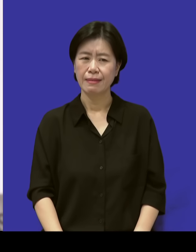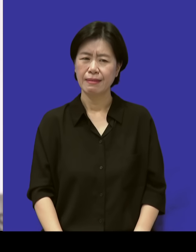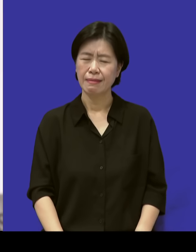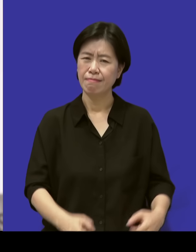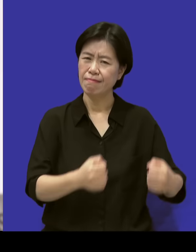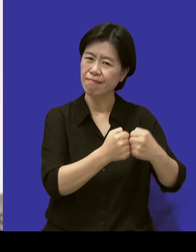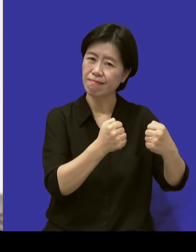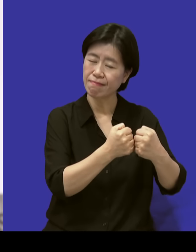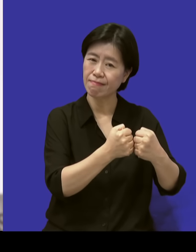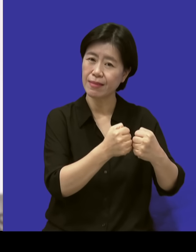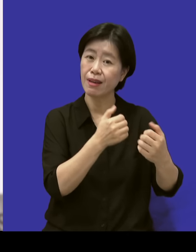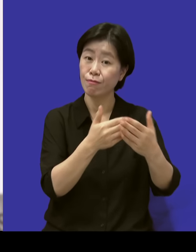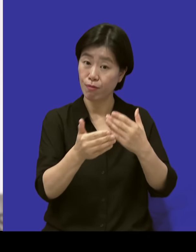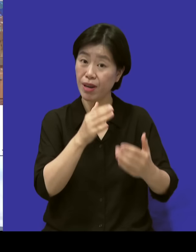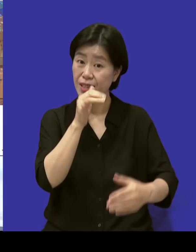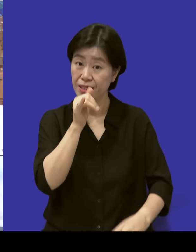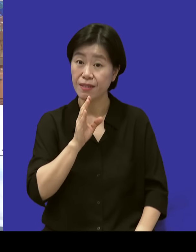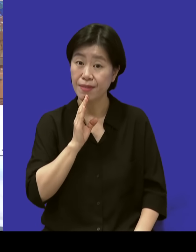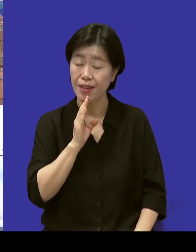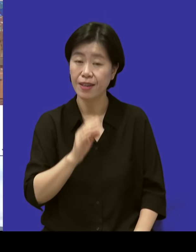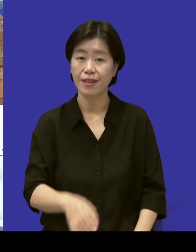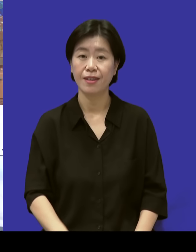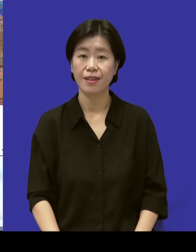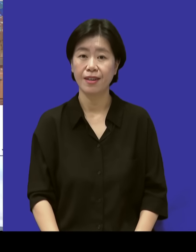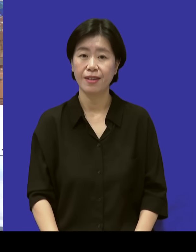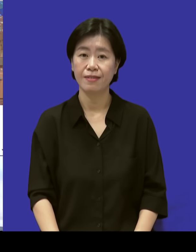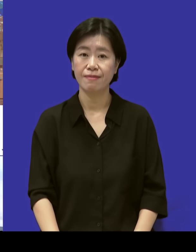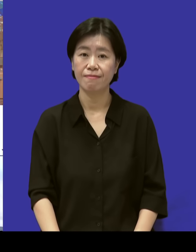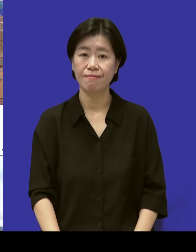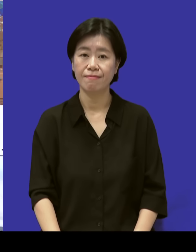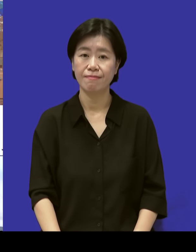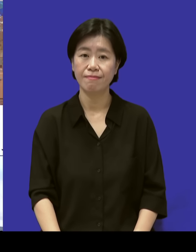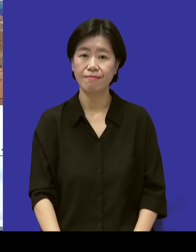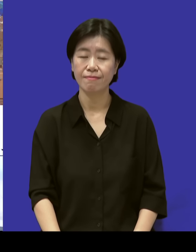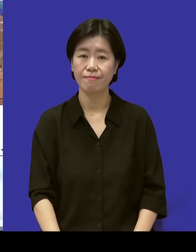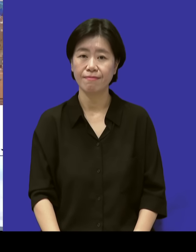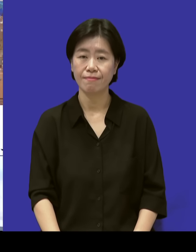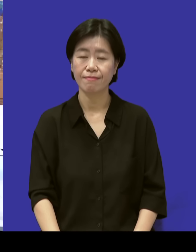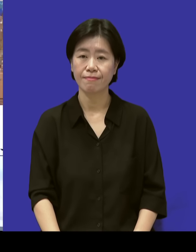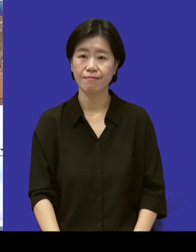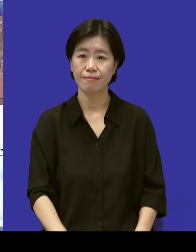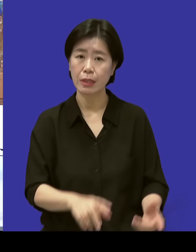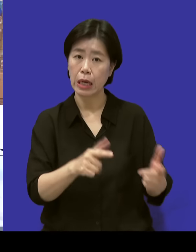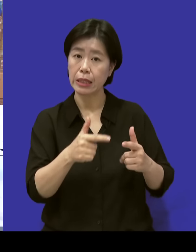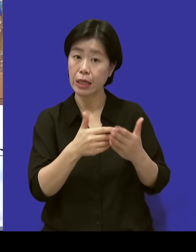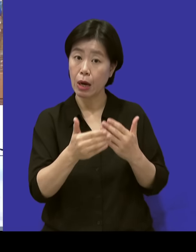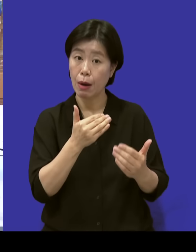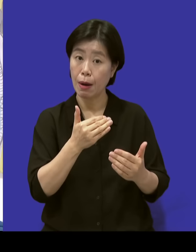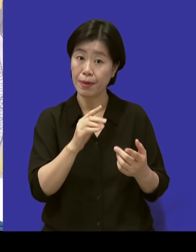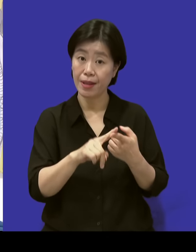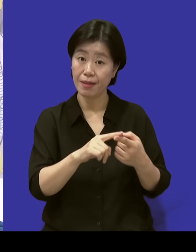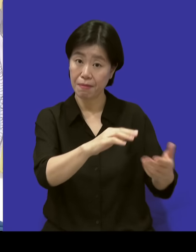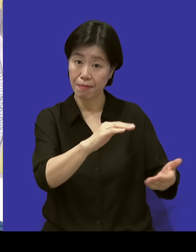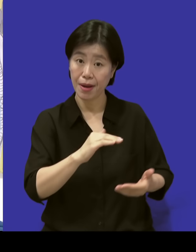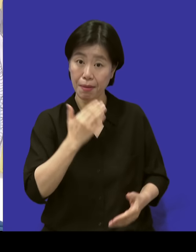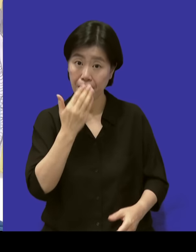있잖아요. 아무래도. 네. 근데 그런 일들에 있어서 조금 특별한 노하우라든지 이런 게 있을까요?